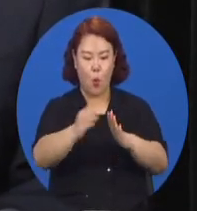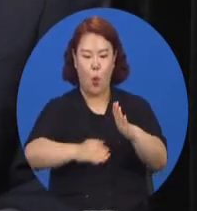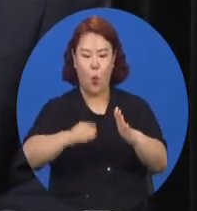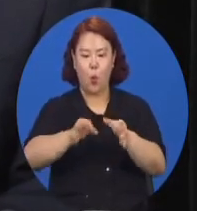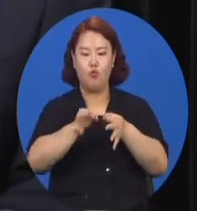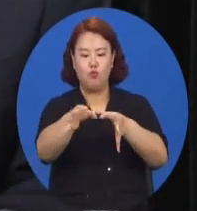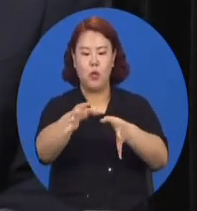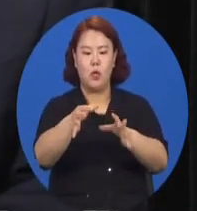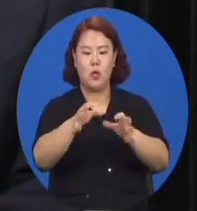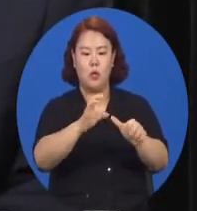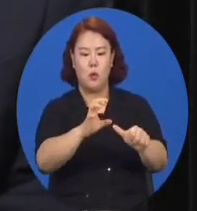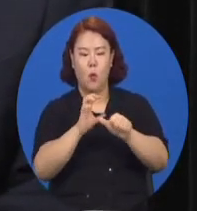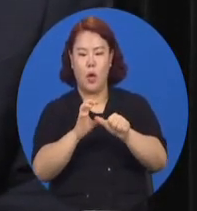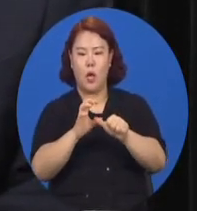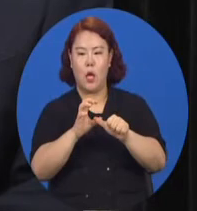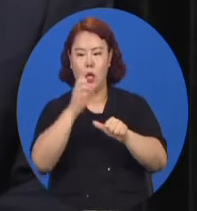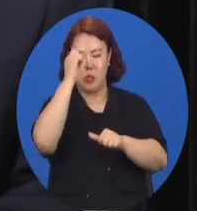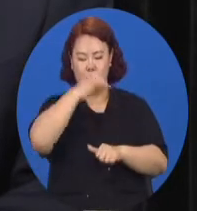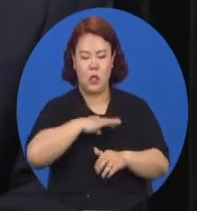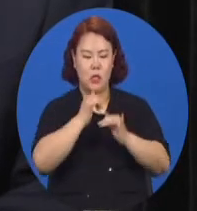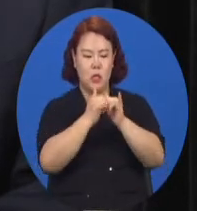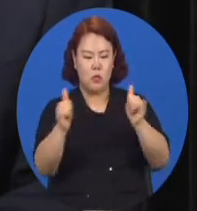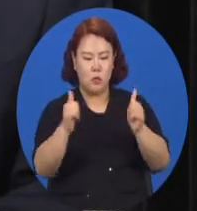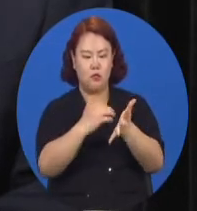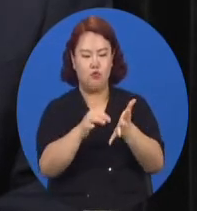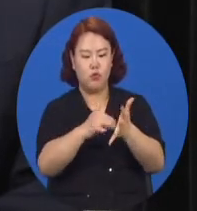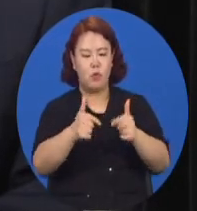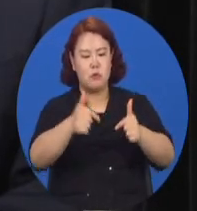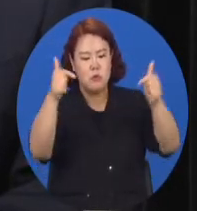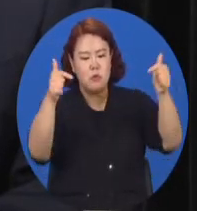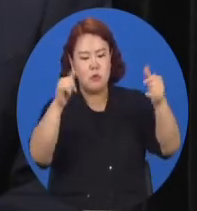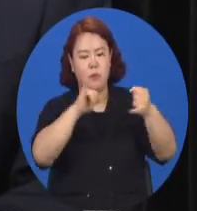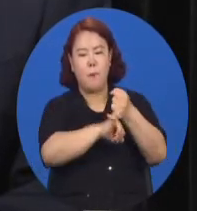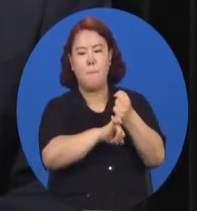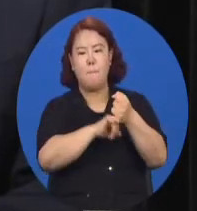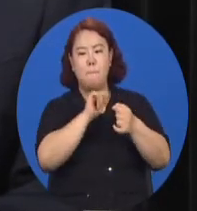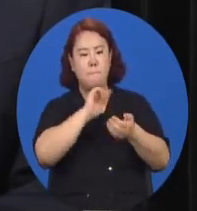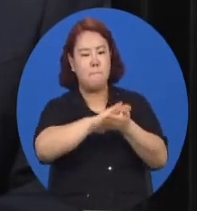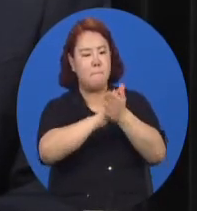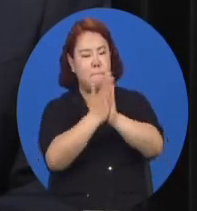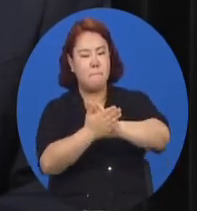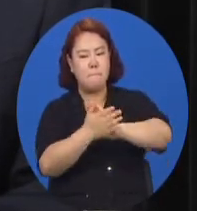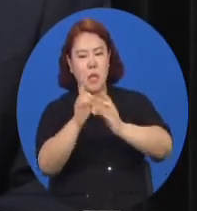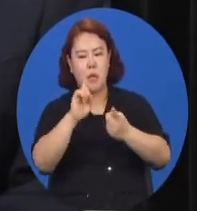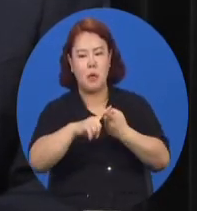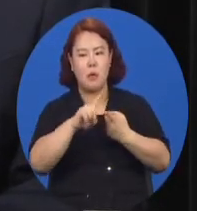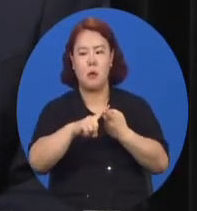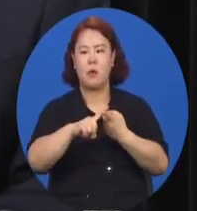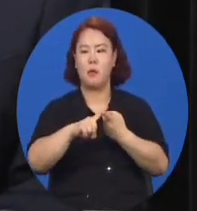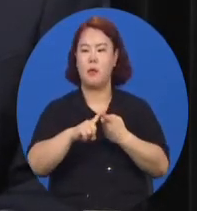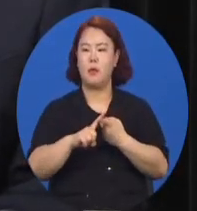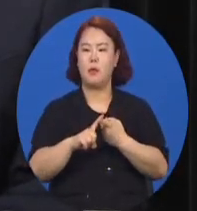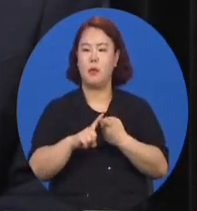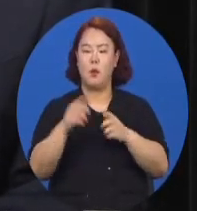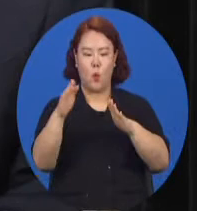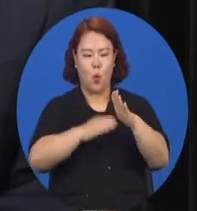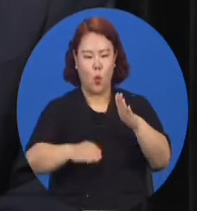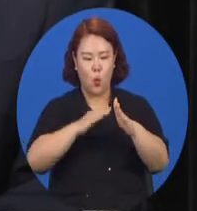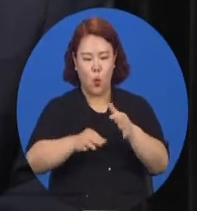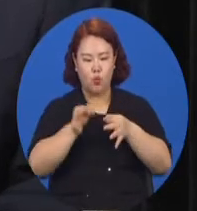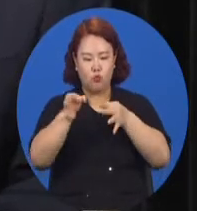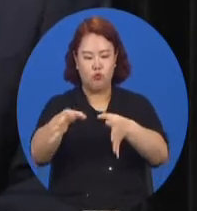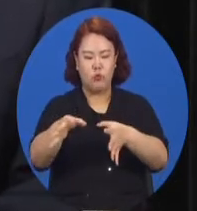이용해서 단지 인구를 늘리겠다 이런 방식으로 전환되는 것은 제가 볼 때는 공공투자 개념